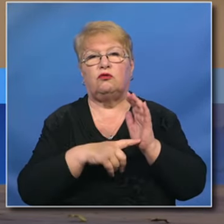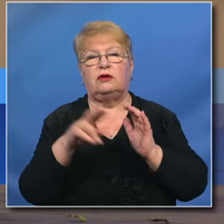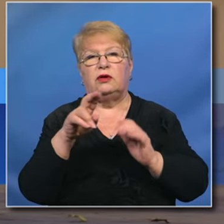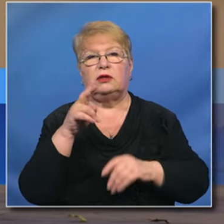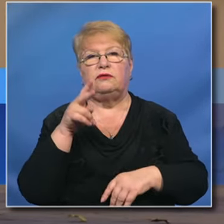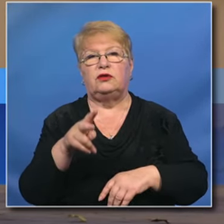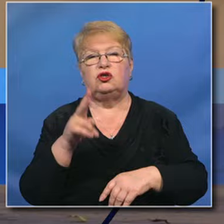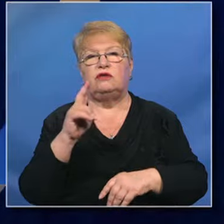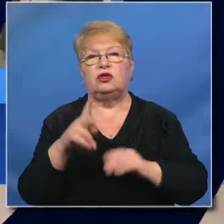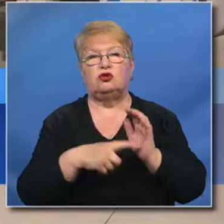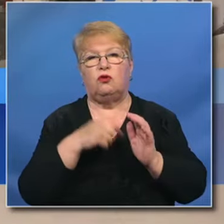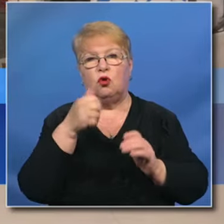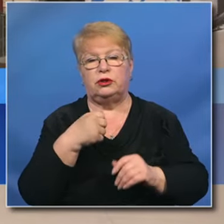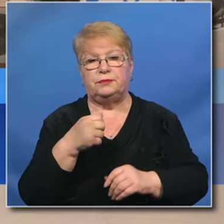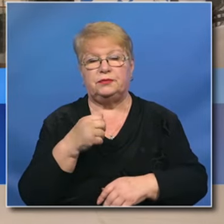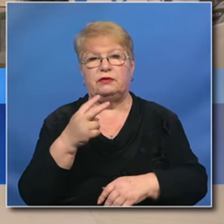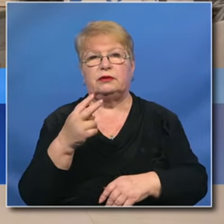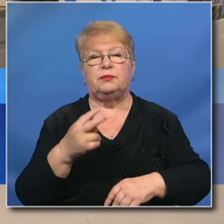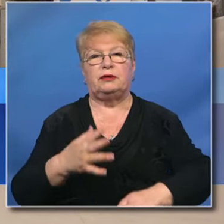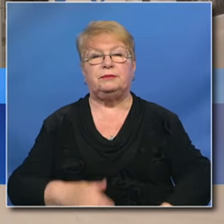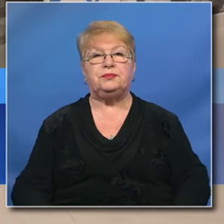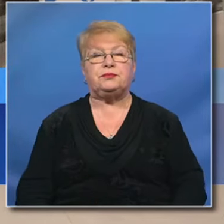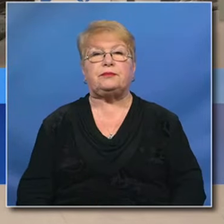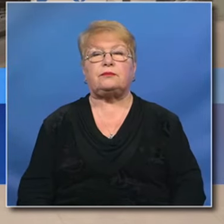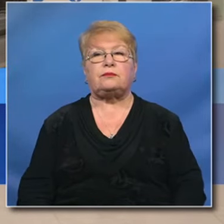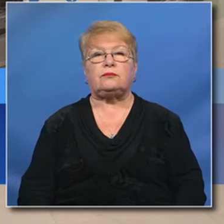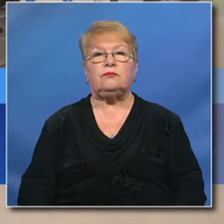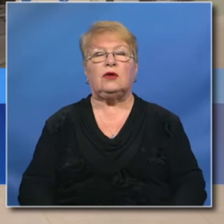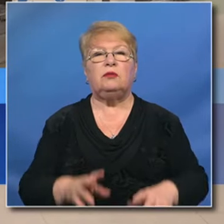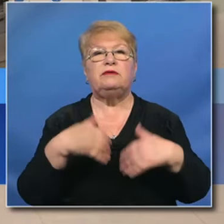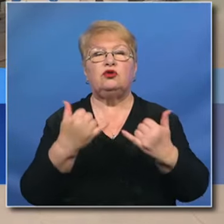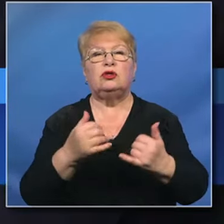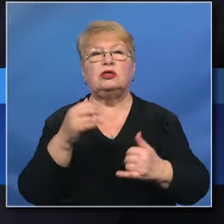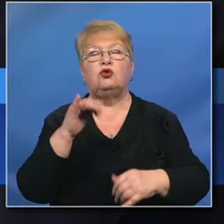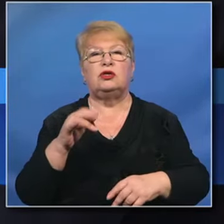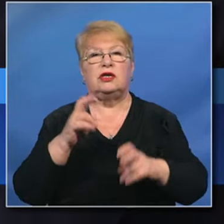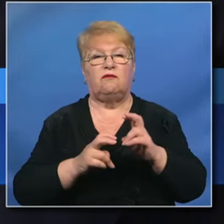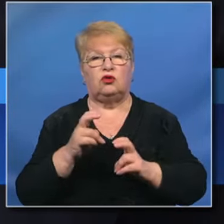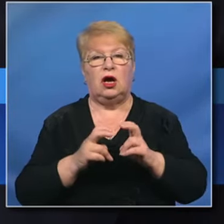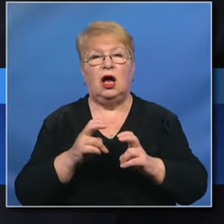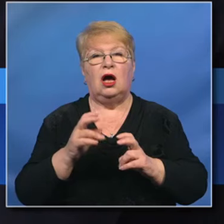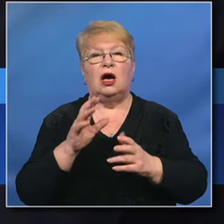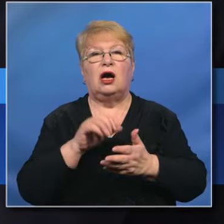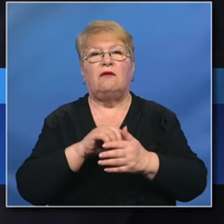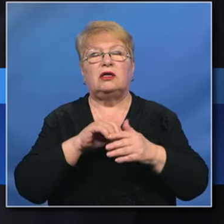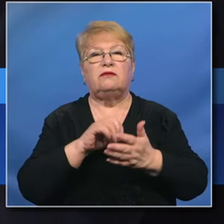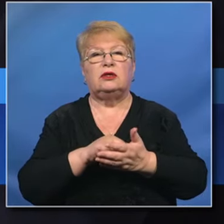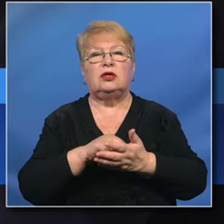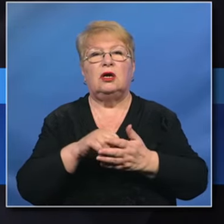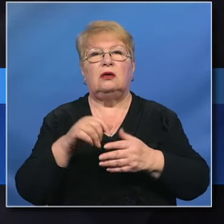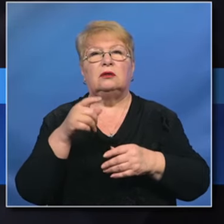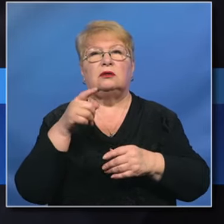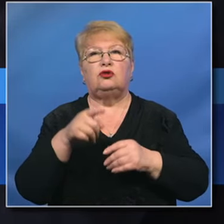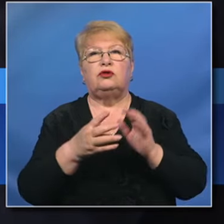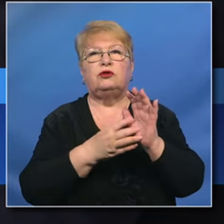2025 года в гомельстекло открылась музейная экспозиция пос истории завода она охватывает период развития